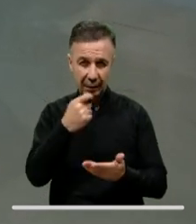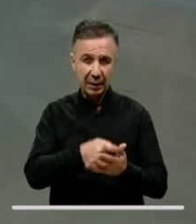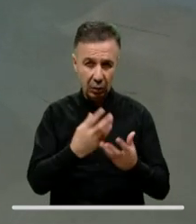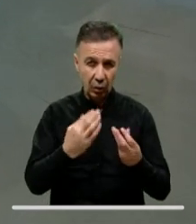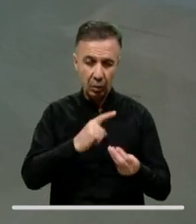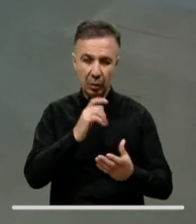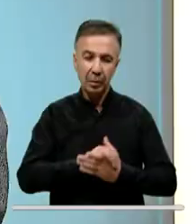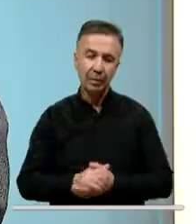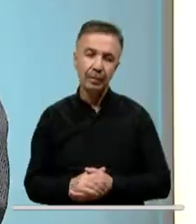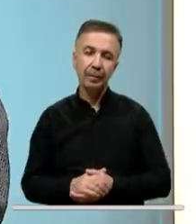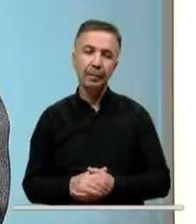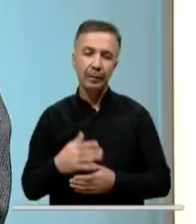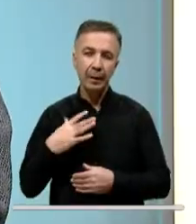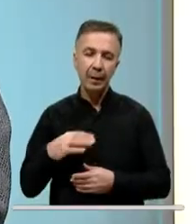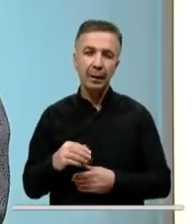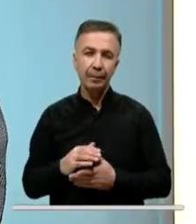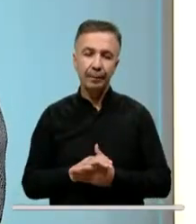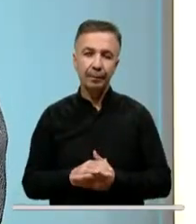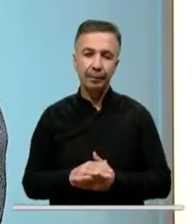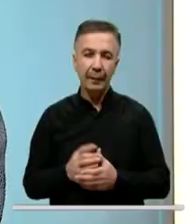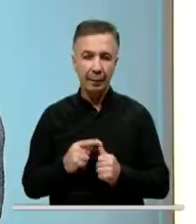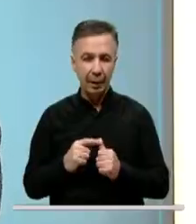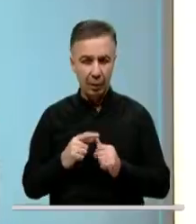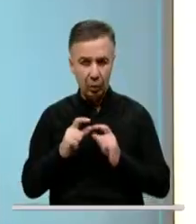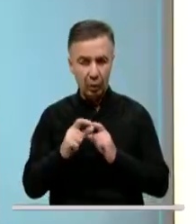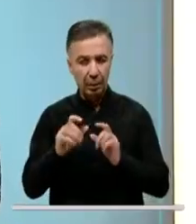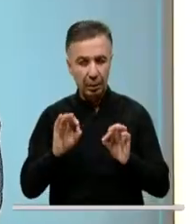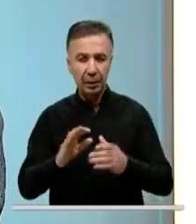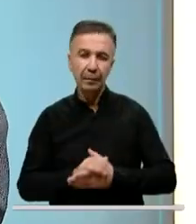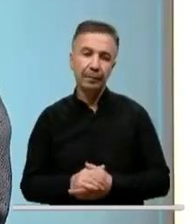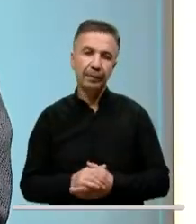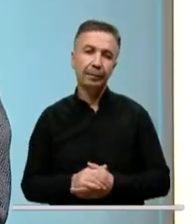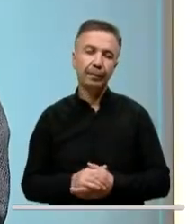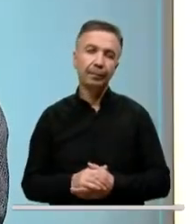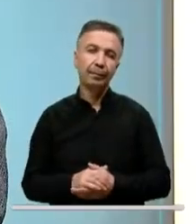ki. İsterseniz ilk önce sizin sorunuzla başlayayım. Buyurun, buyurun hocam.